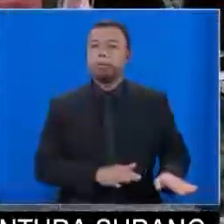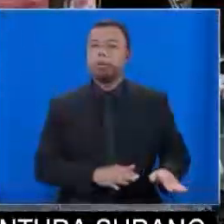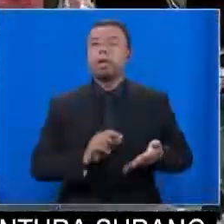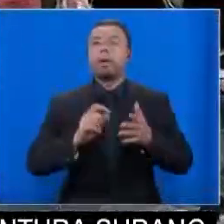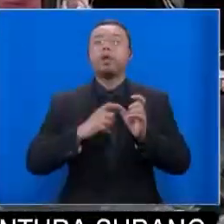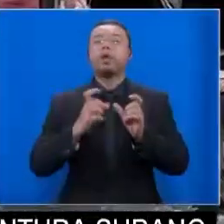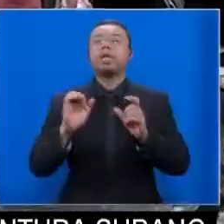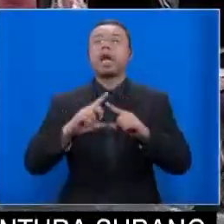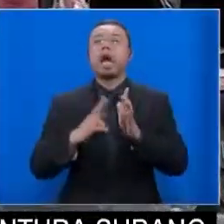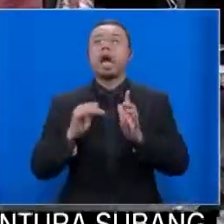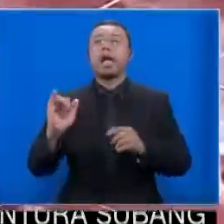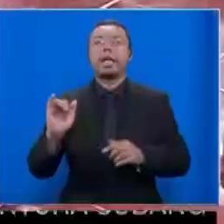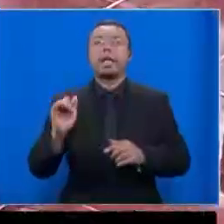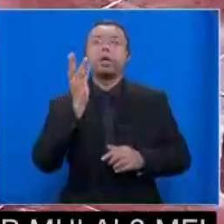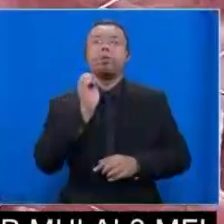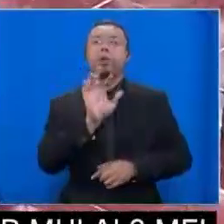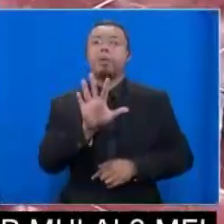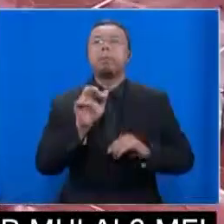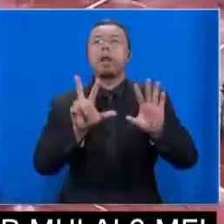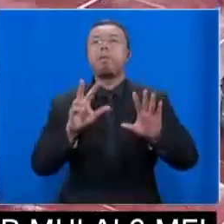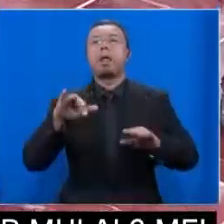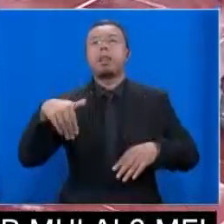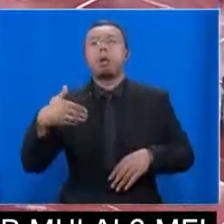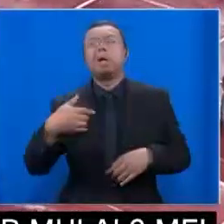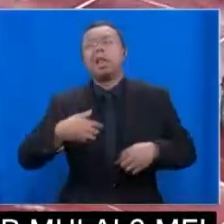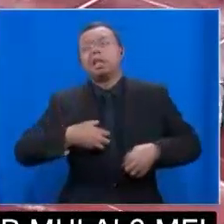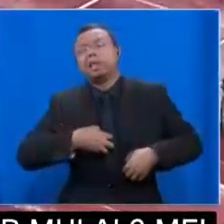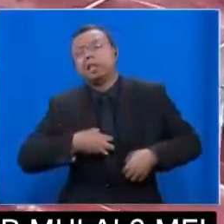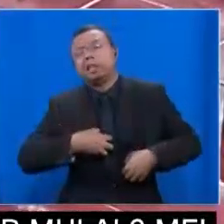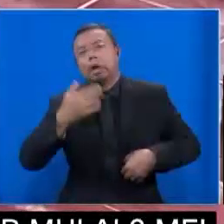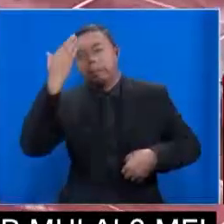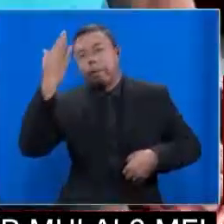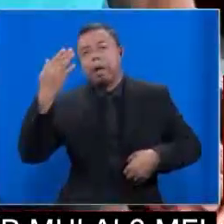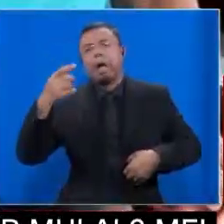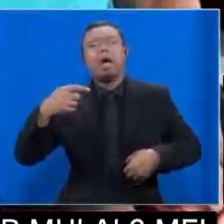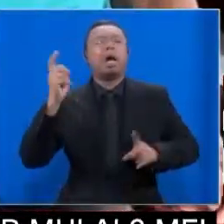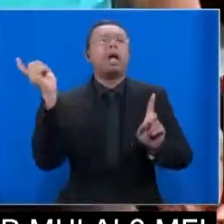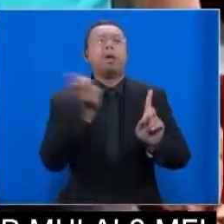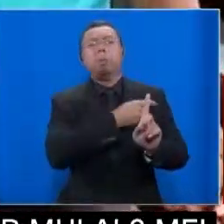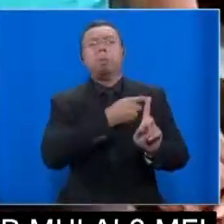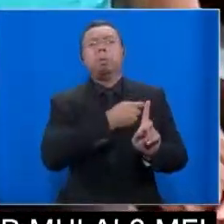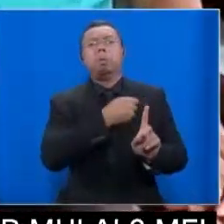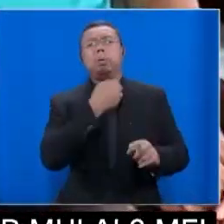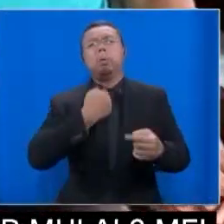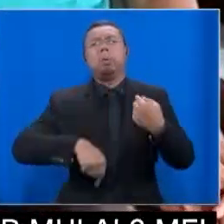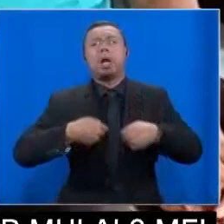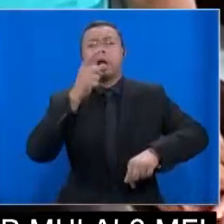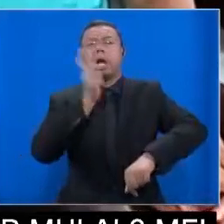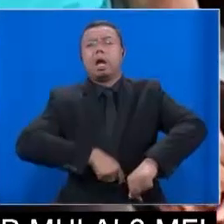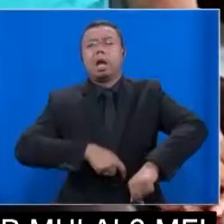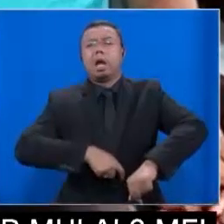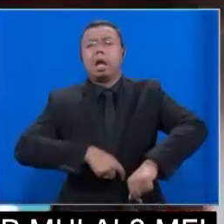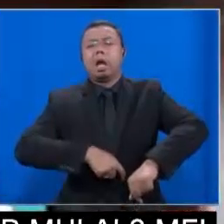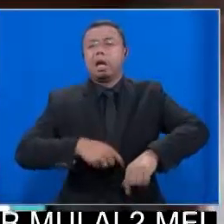Susiani, nenek berusia 58 tahun ini, harus menahan rasa sakit akibat luka senjata tajam. Susi, warga Desa Ketawang,